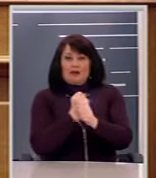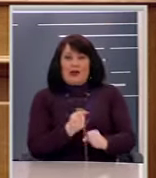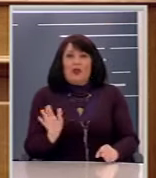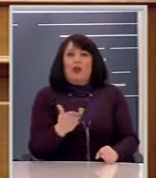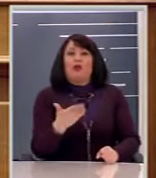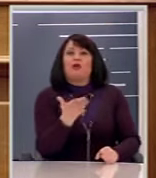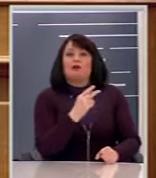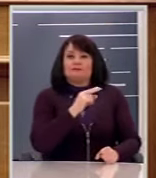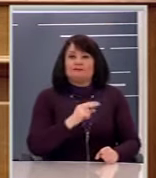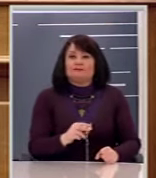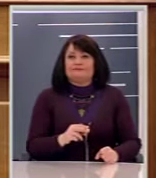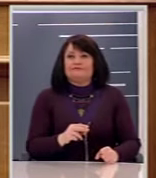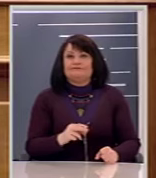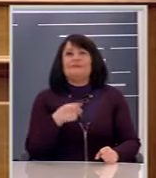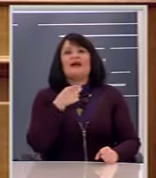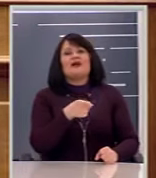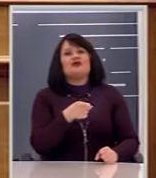αυτά συνέχισε να πηγαίνει και